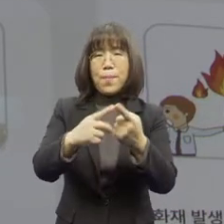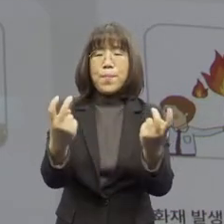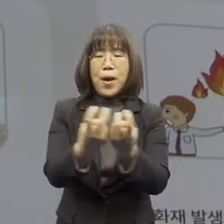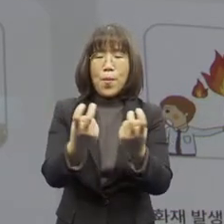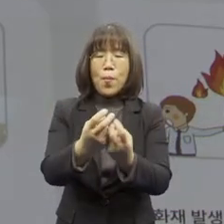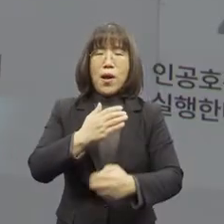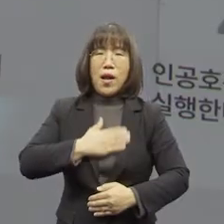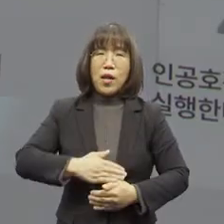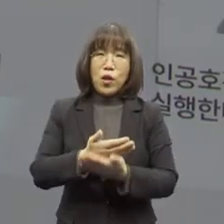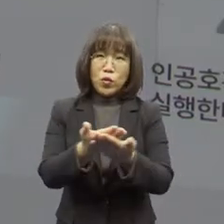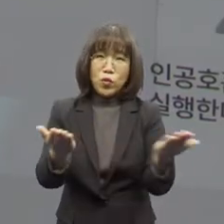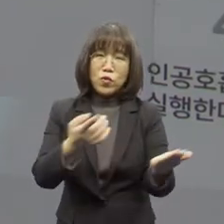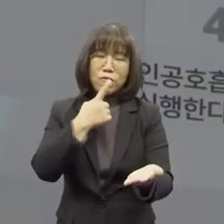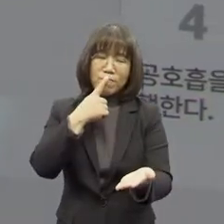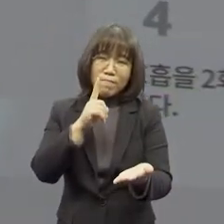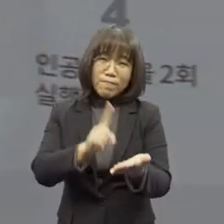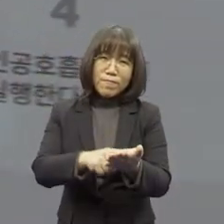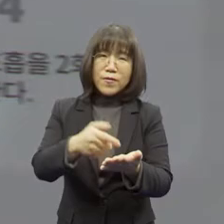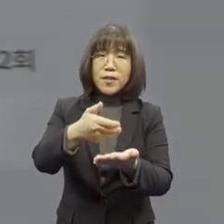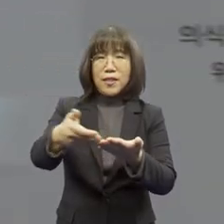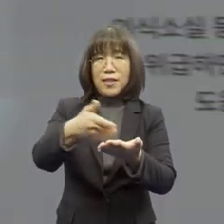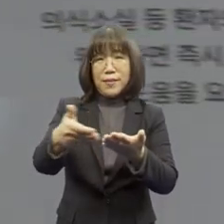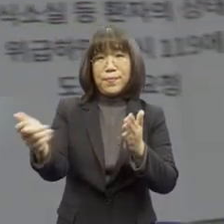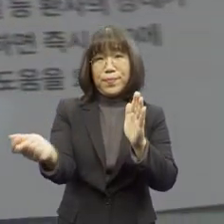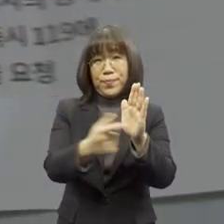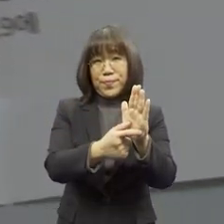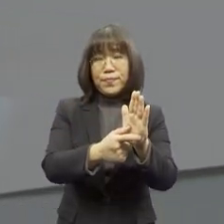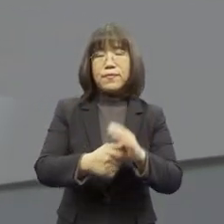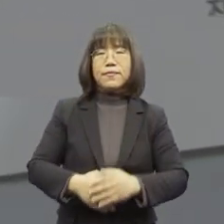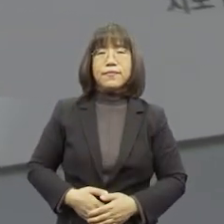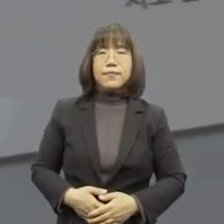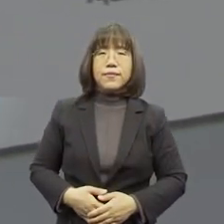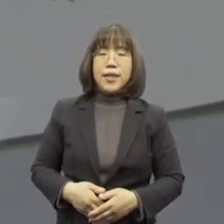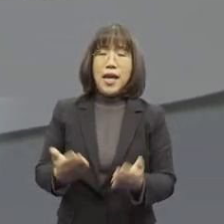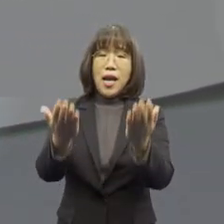아이들이 재미있게 읽고 쉽게 기억할 수 있도록 했습니다.